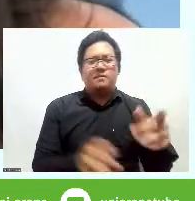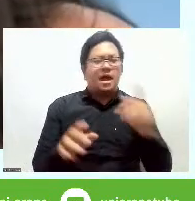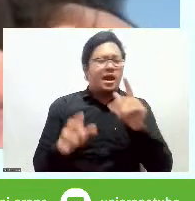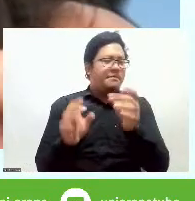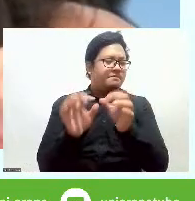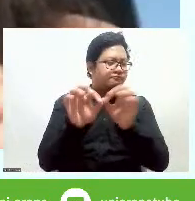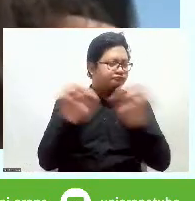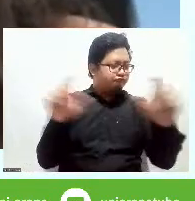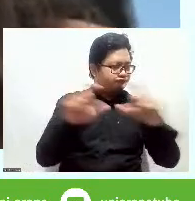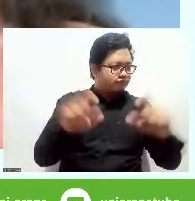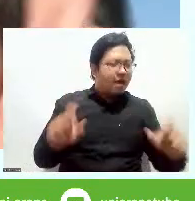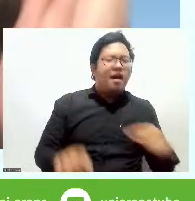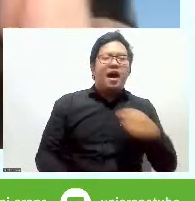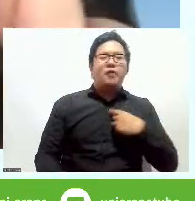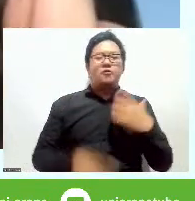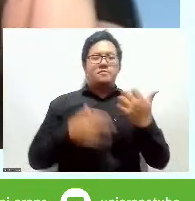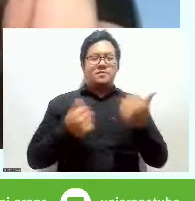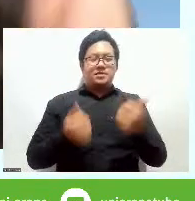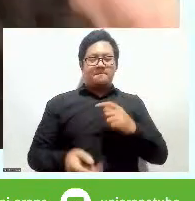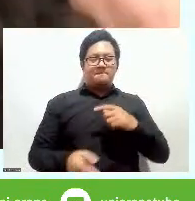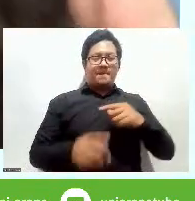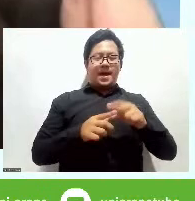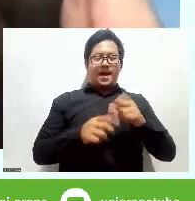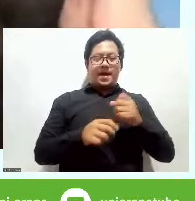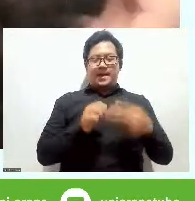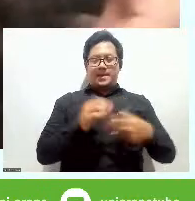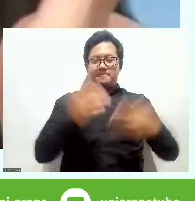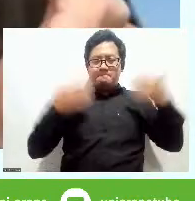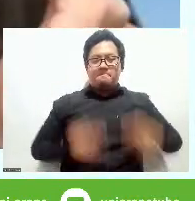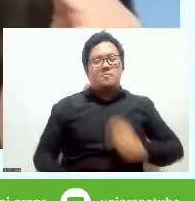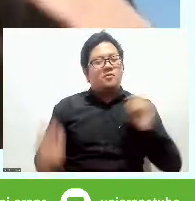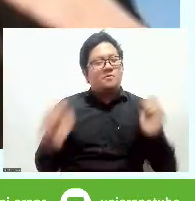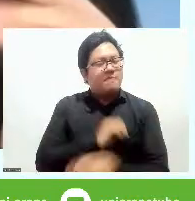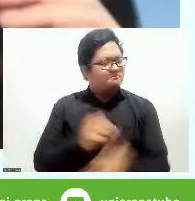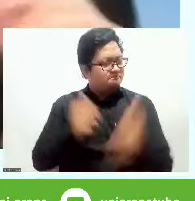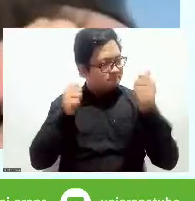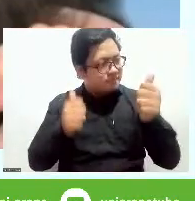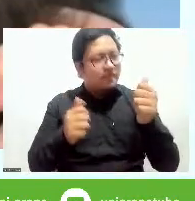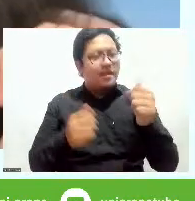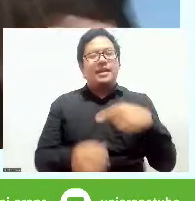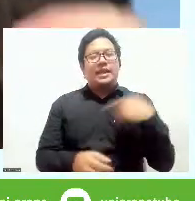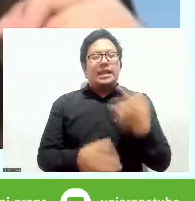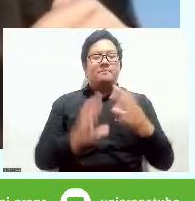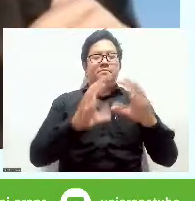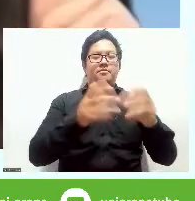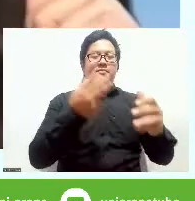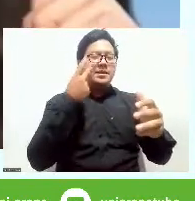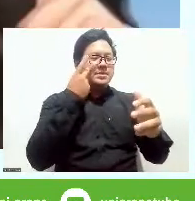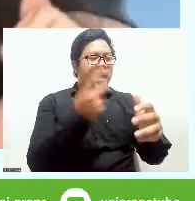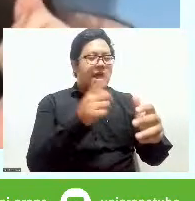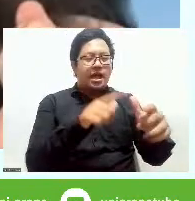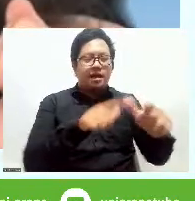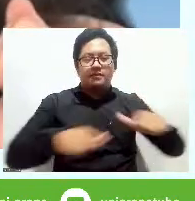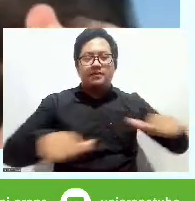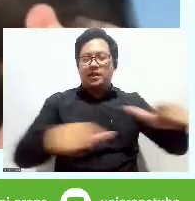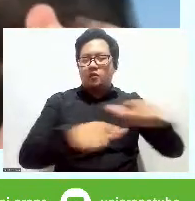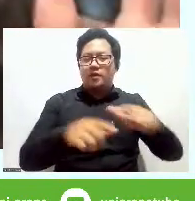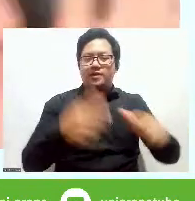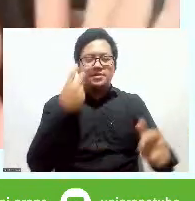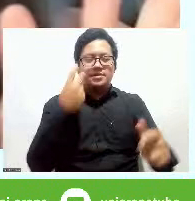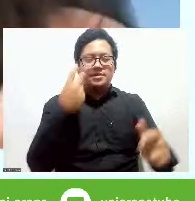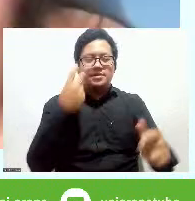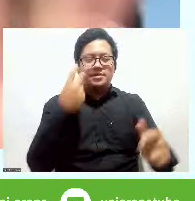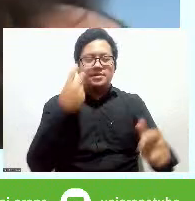dan kita harus menghilangkan bahwa menjaga nih menjaga lingkungan itu hal yang ribet dan akan memakan banyak waktu kita